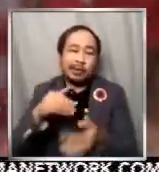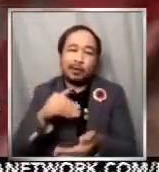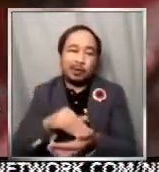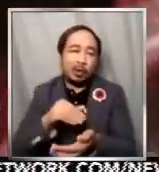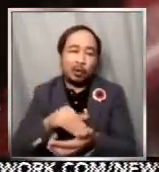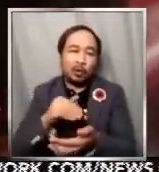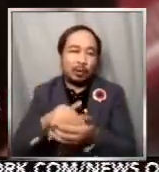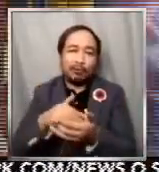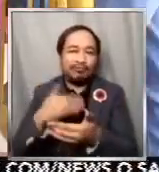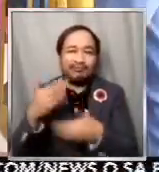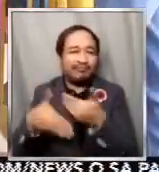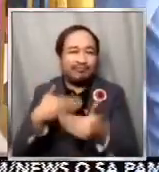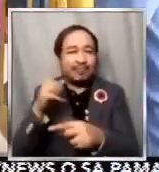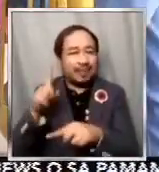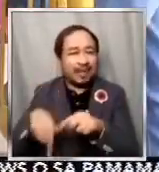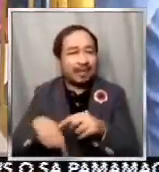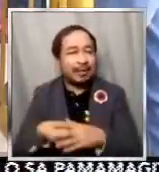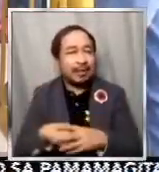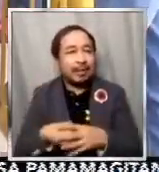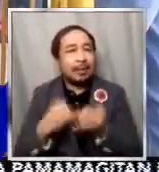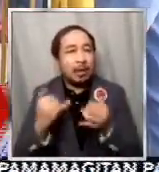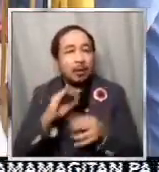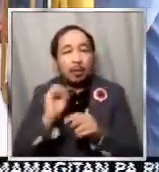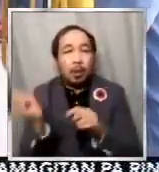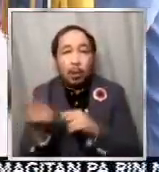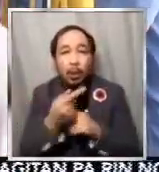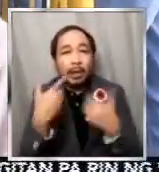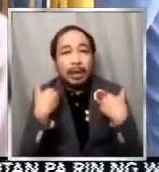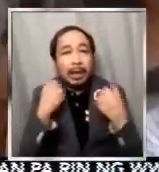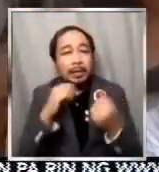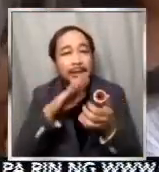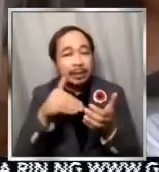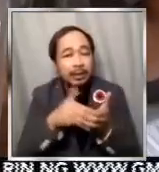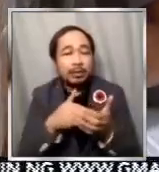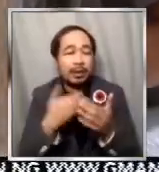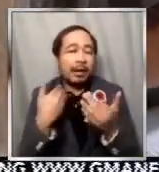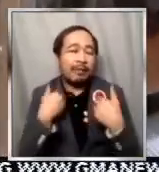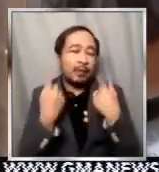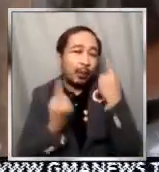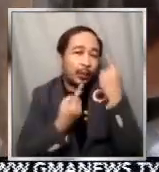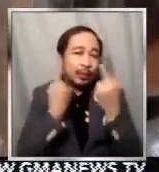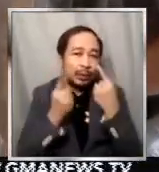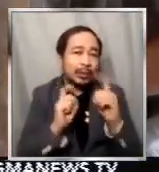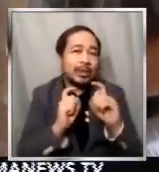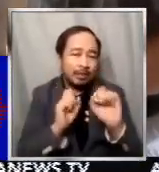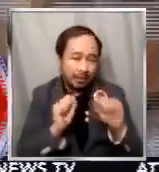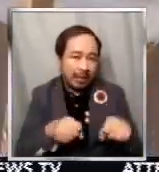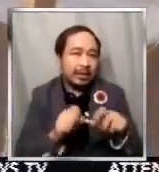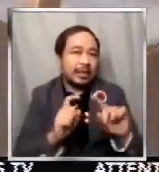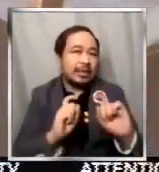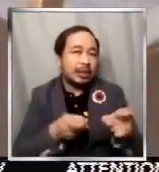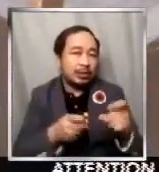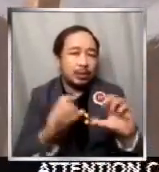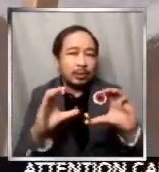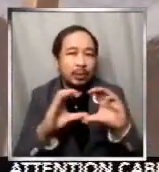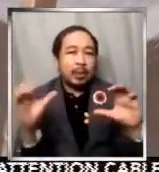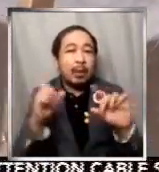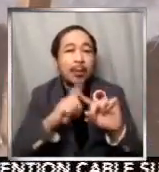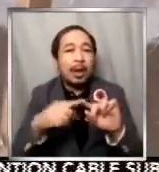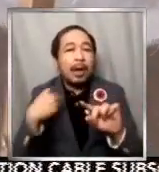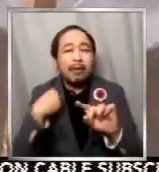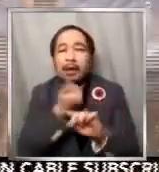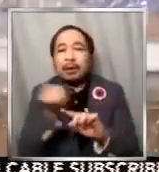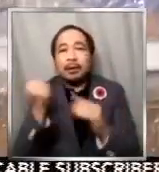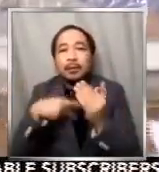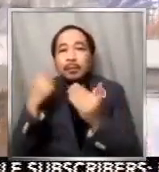health centers also issue travel and medical certificates. But of course, marami pa rin po silang ibang programa.